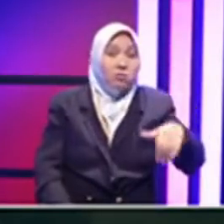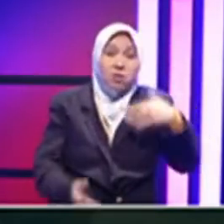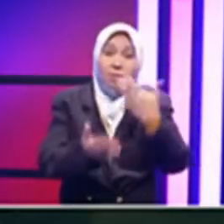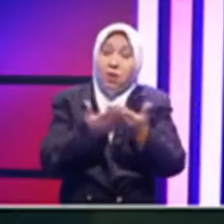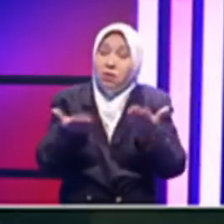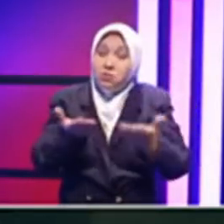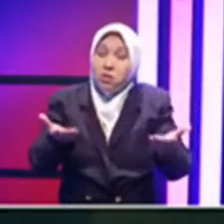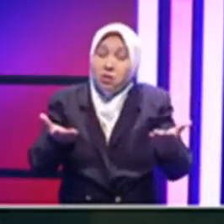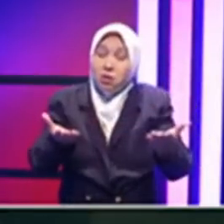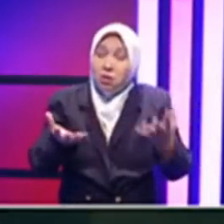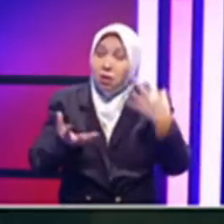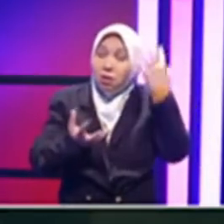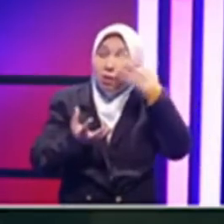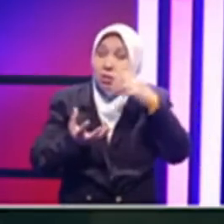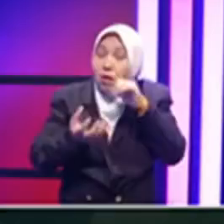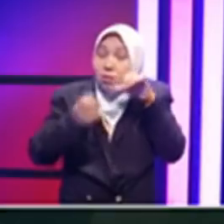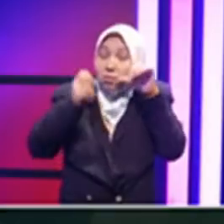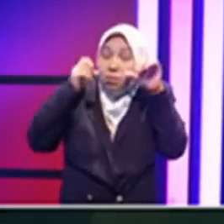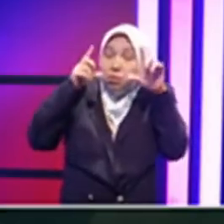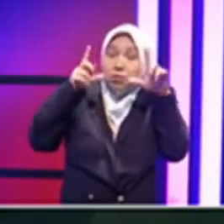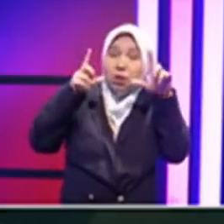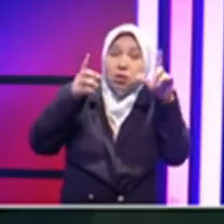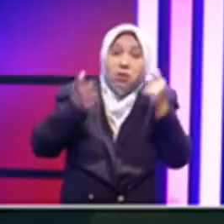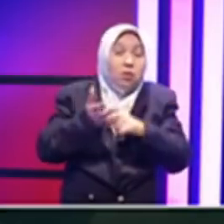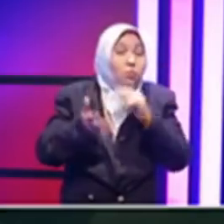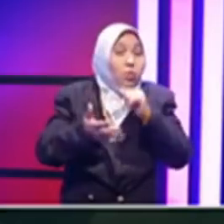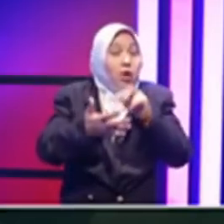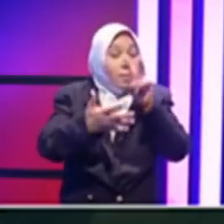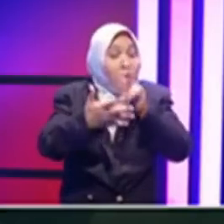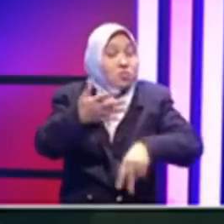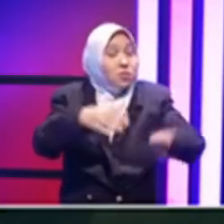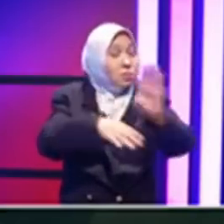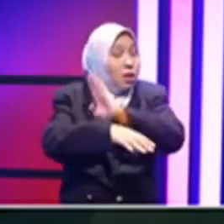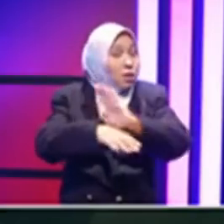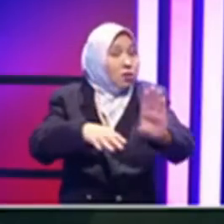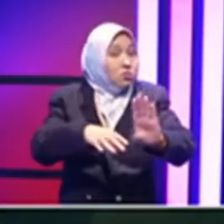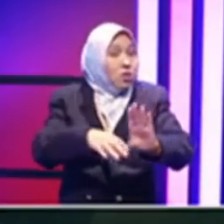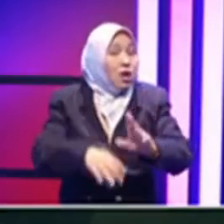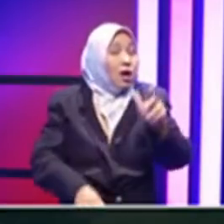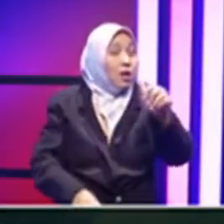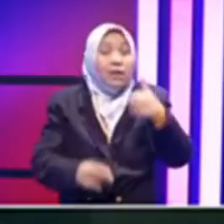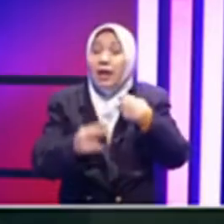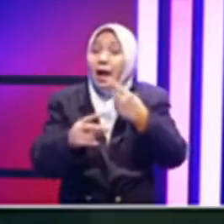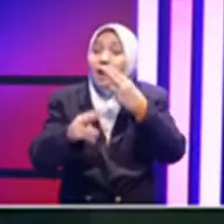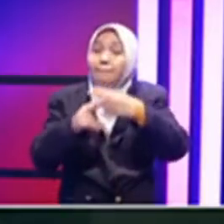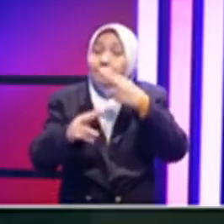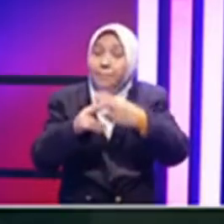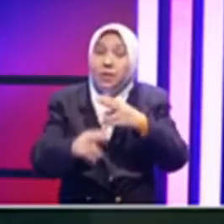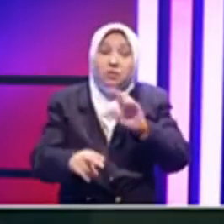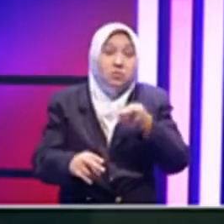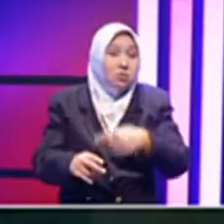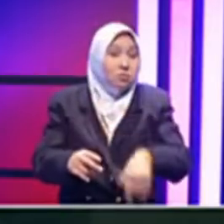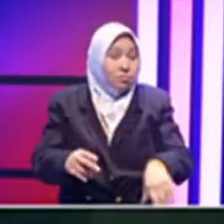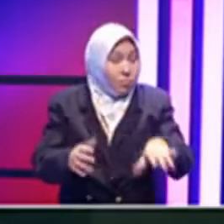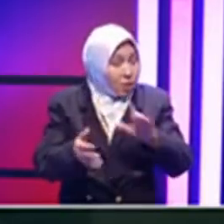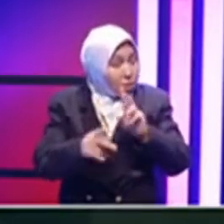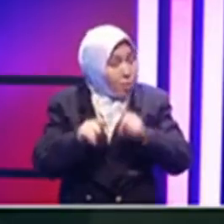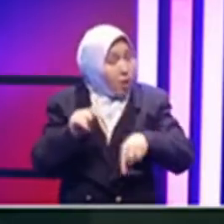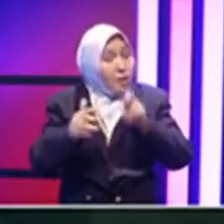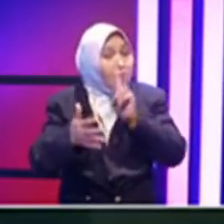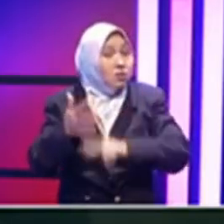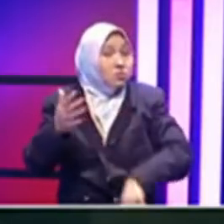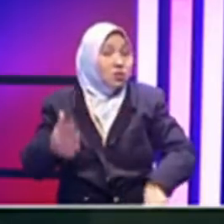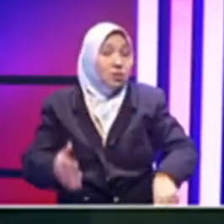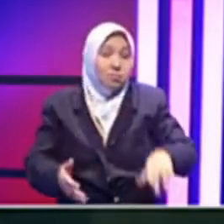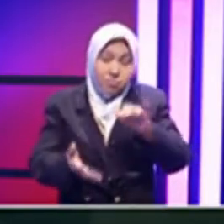tak dia tak perasan. Sini bukan baca baris, dibaca disebut asma, disebut namanya. Maka tak boleh baca macam-macam dah